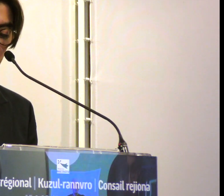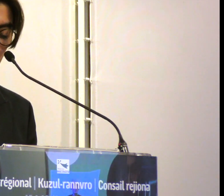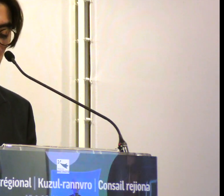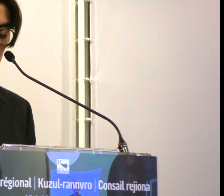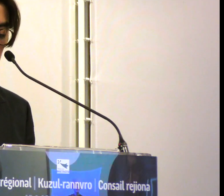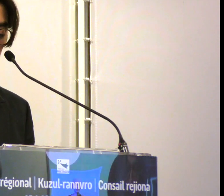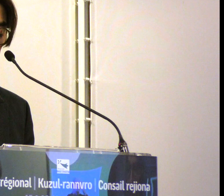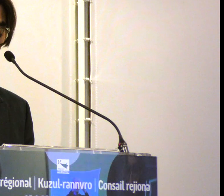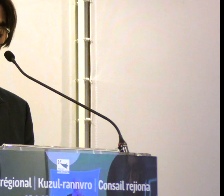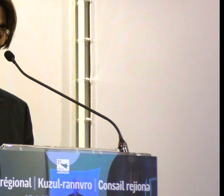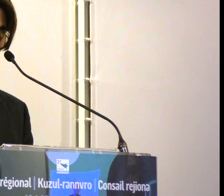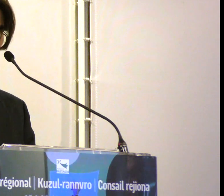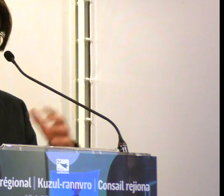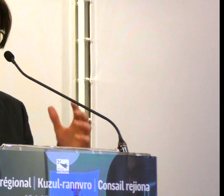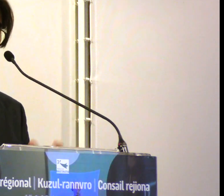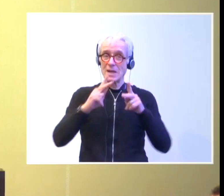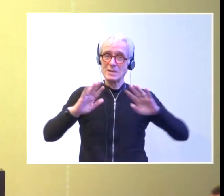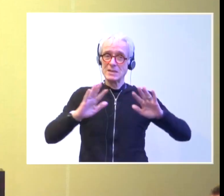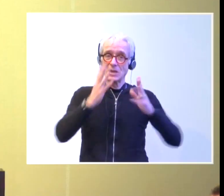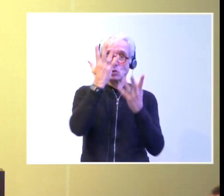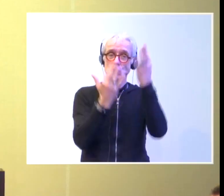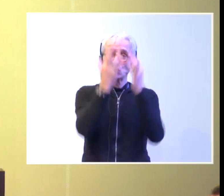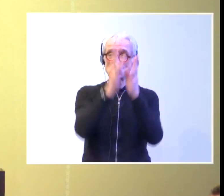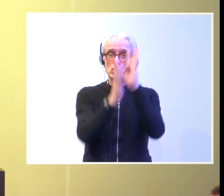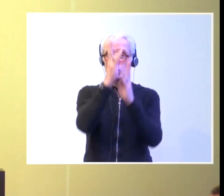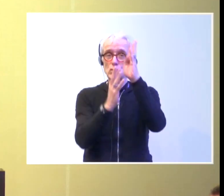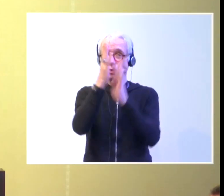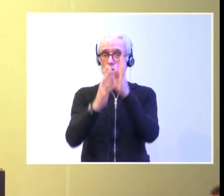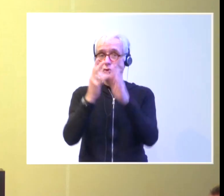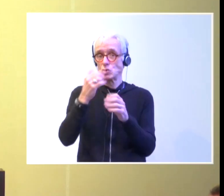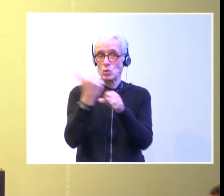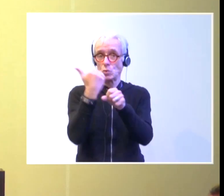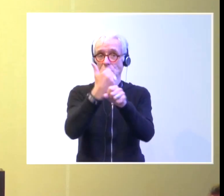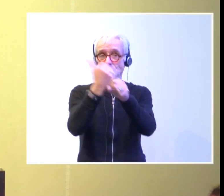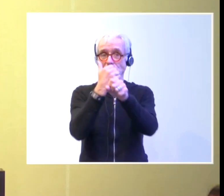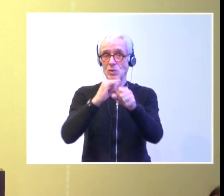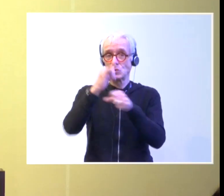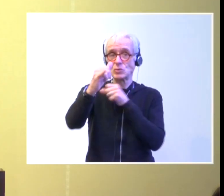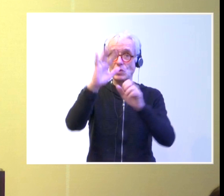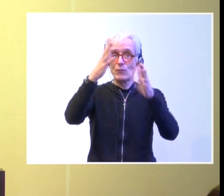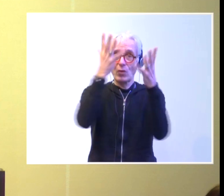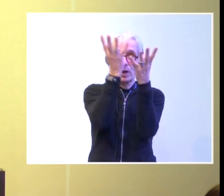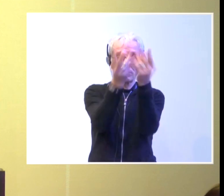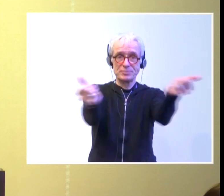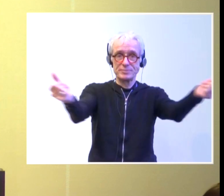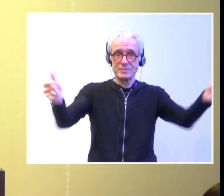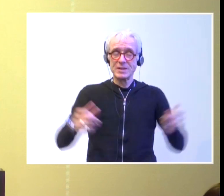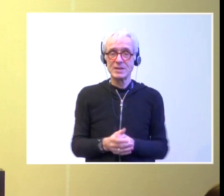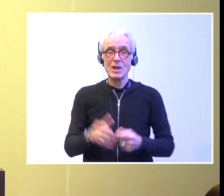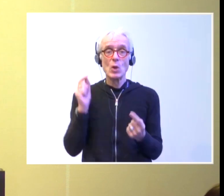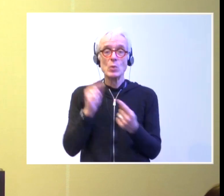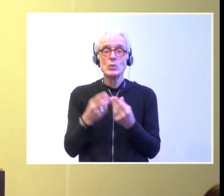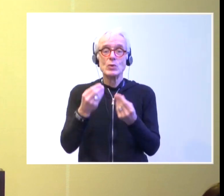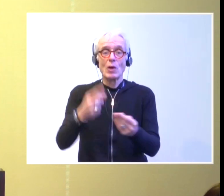flamberont chaque année jusqu'à ce que les forêts disparaissent. Tout cela ne permet guère de rêver, mais le but de cette expression n'est pas d'aller